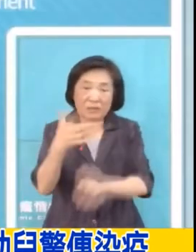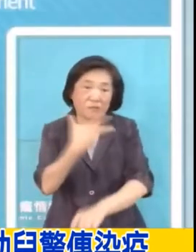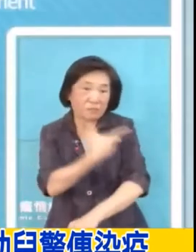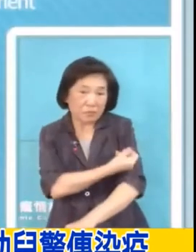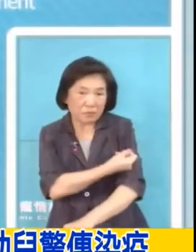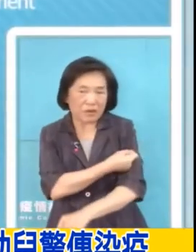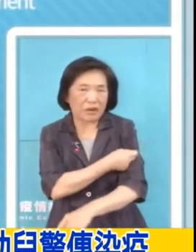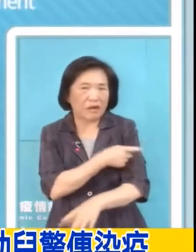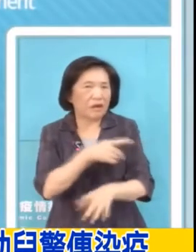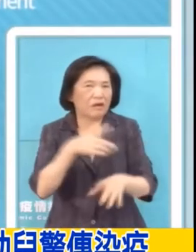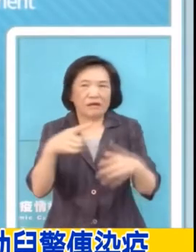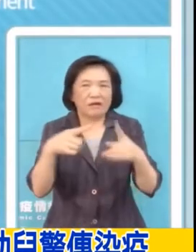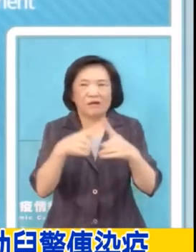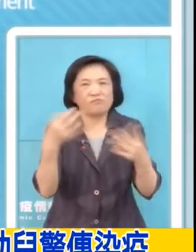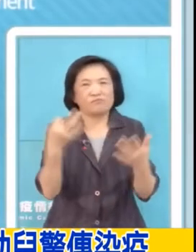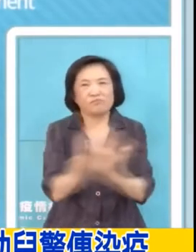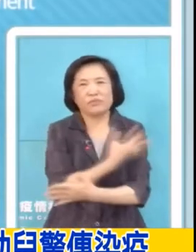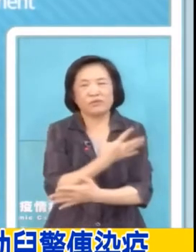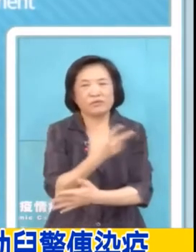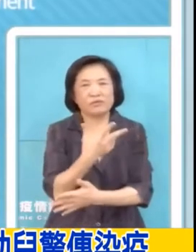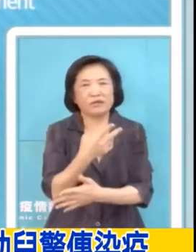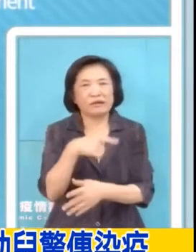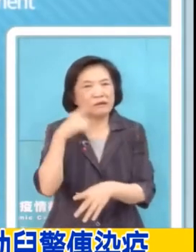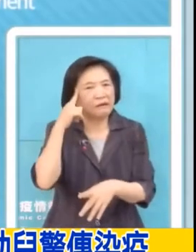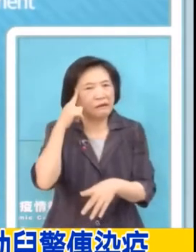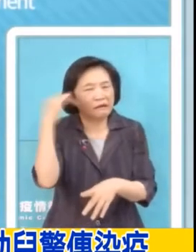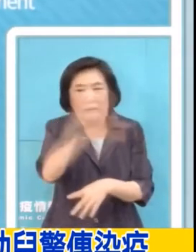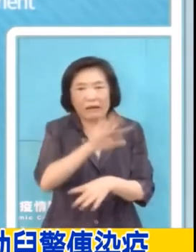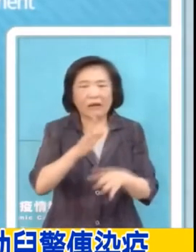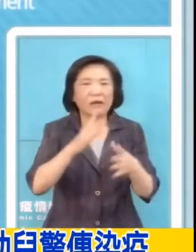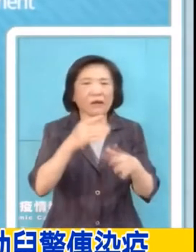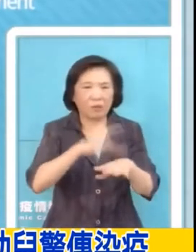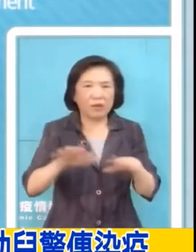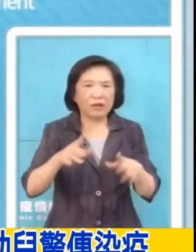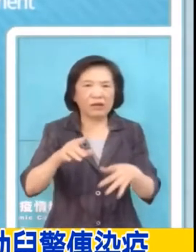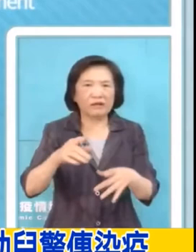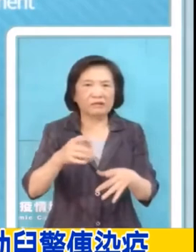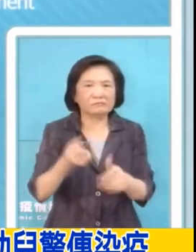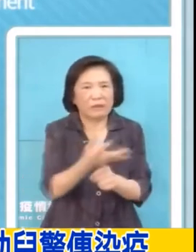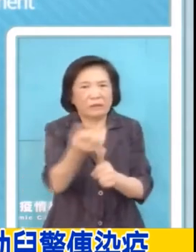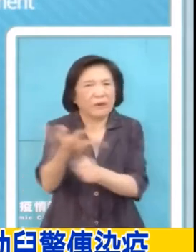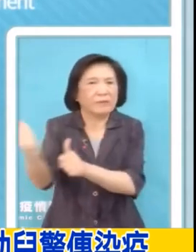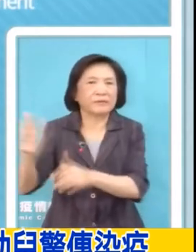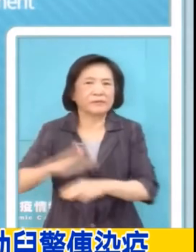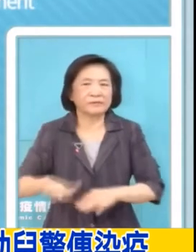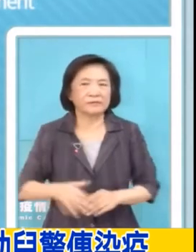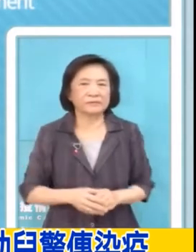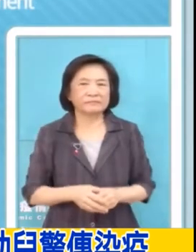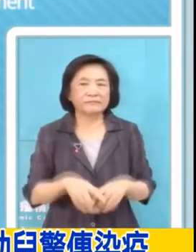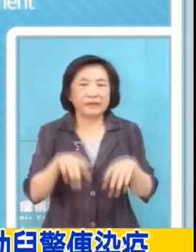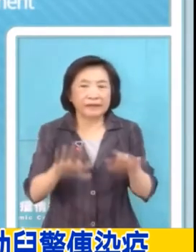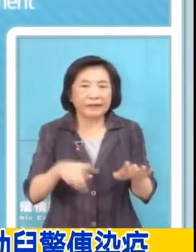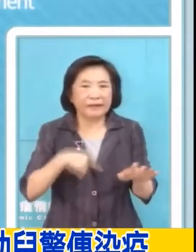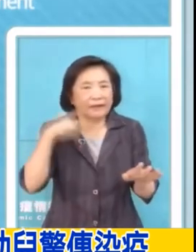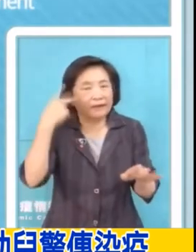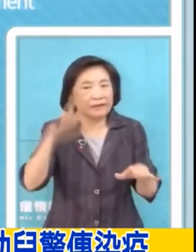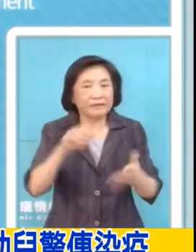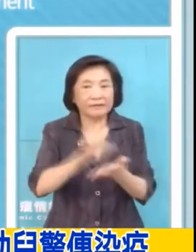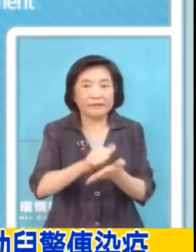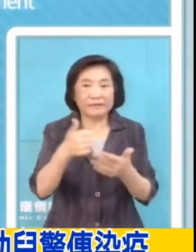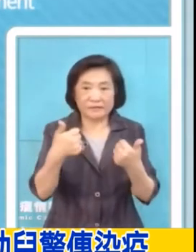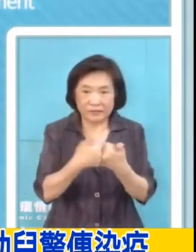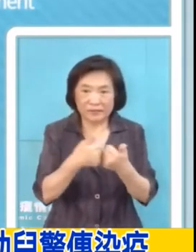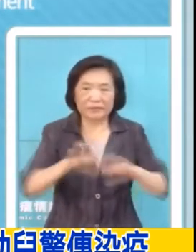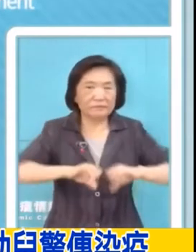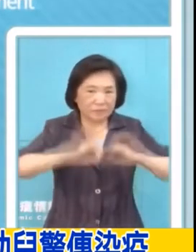的状态下，你知道随时都可能缓曝，你知道，所以这个要就这今天就也因为这样，今天的记者会有很多